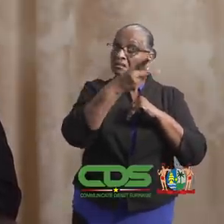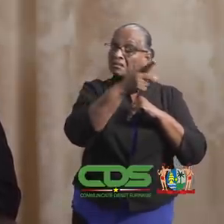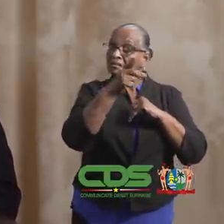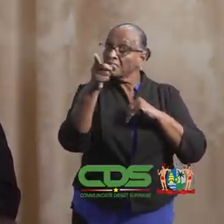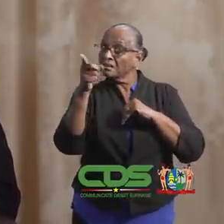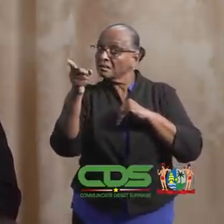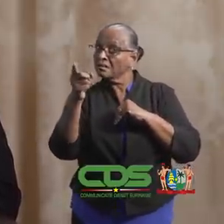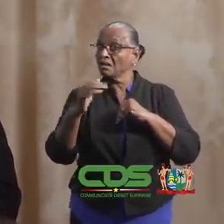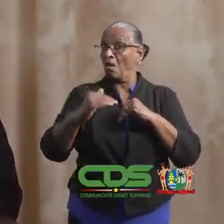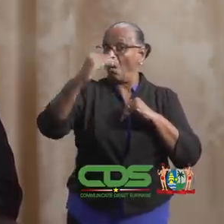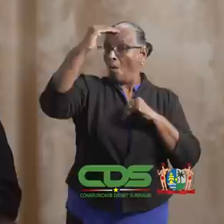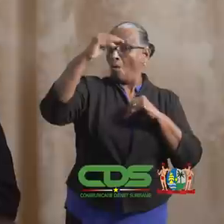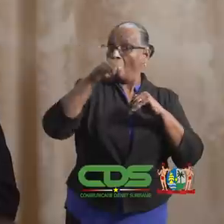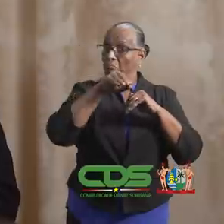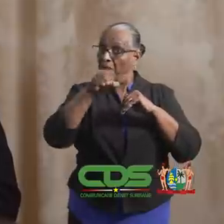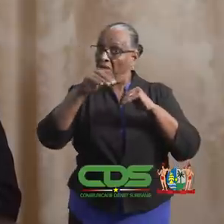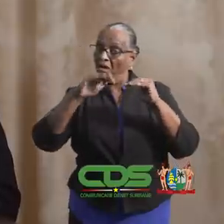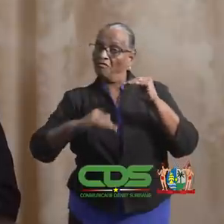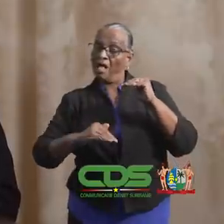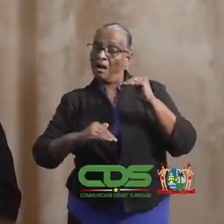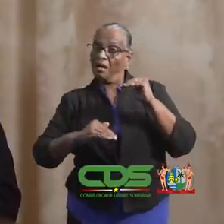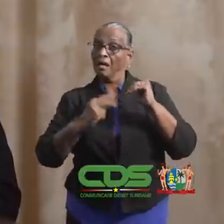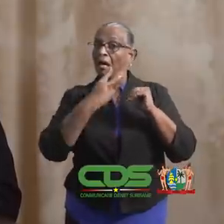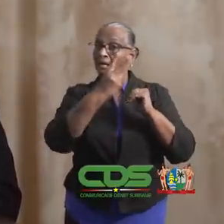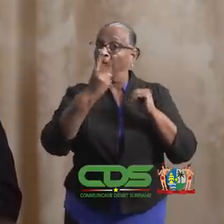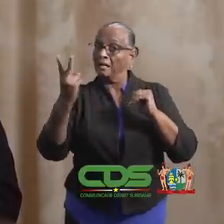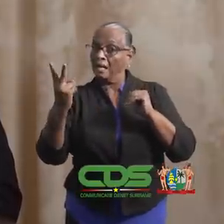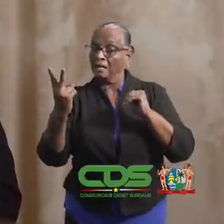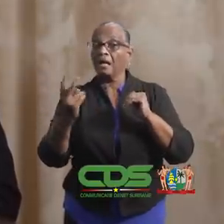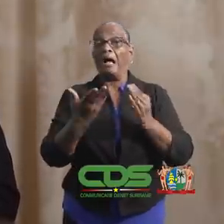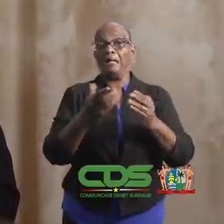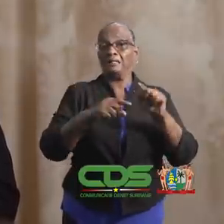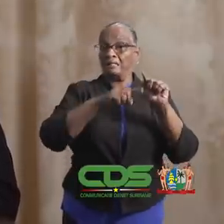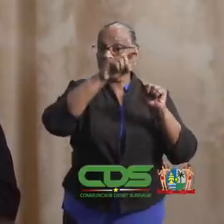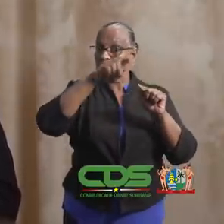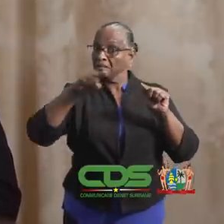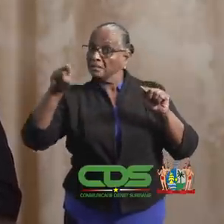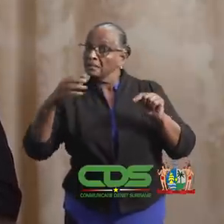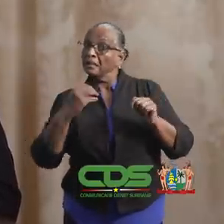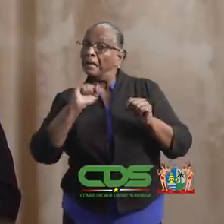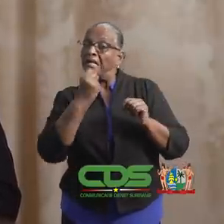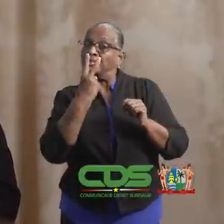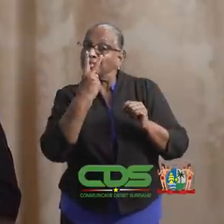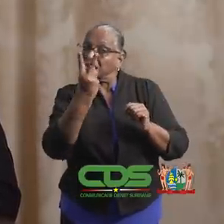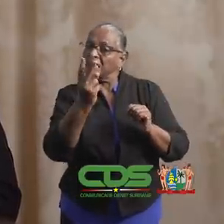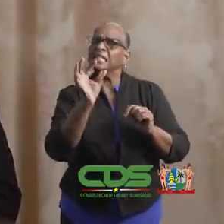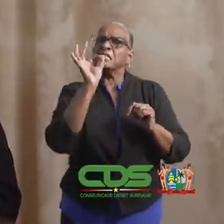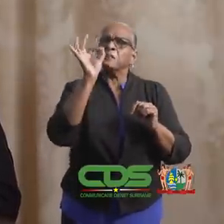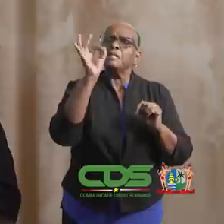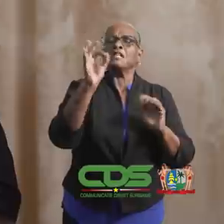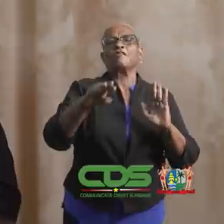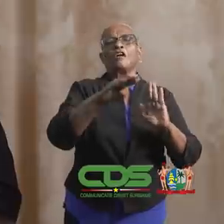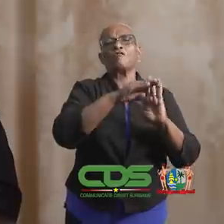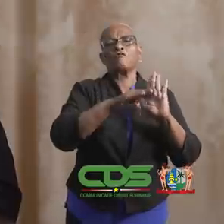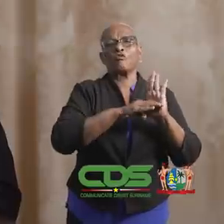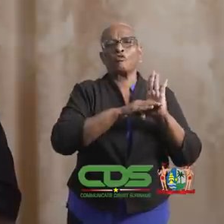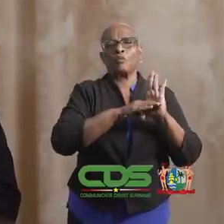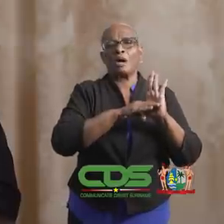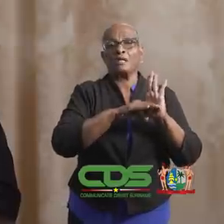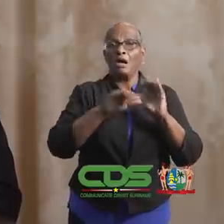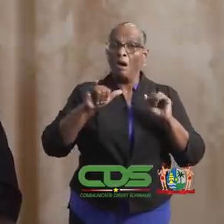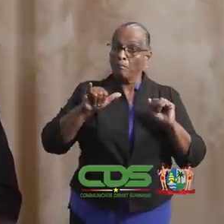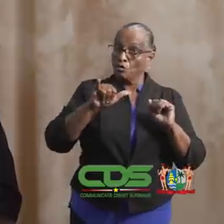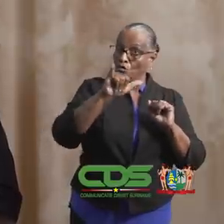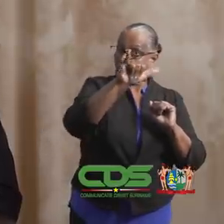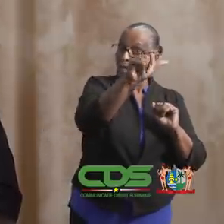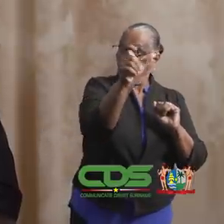laag, medium en hoog. Aan de hand van de risicoclassificatie zijn er specifieke voorwaarden waaraan een reiziger